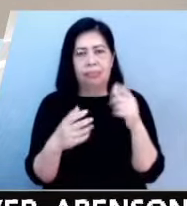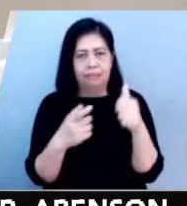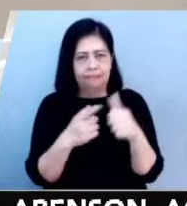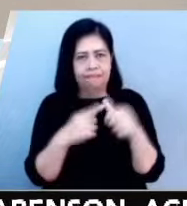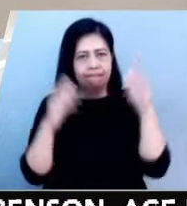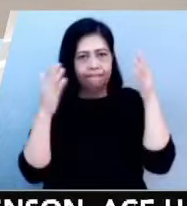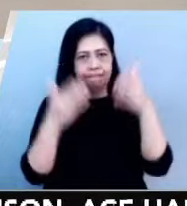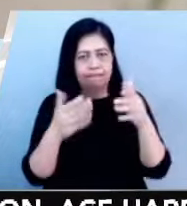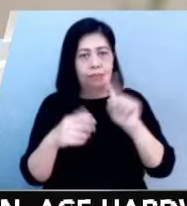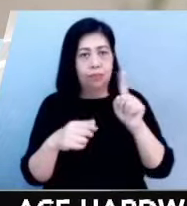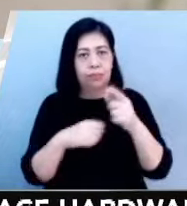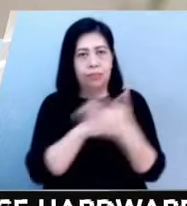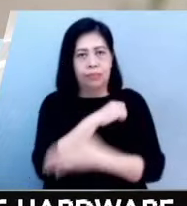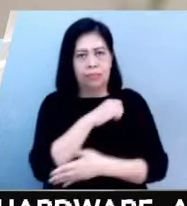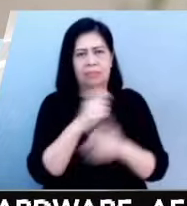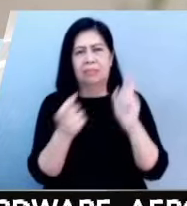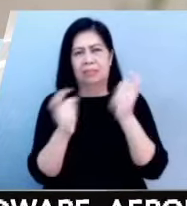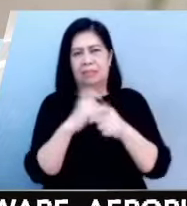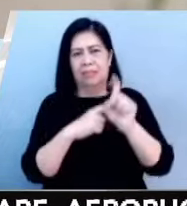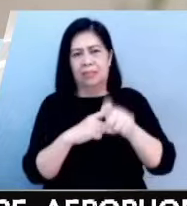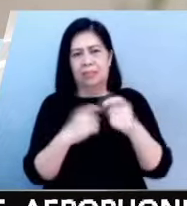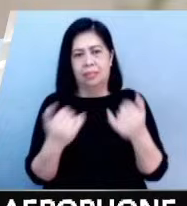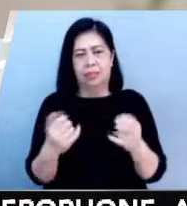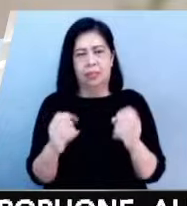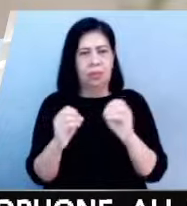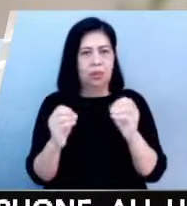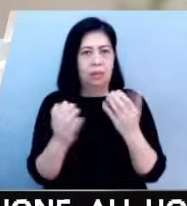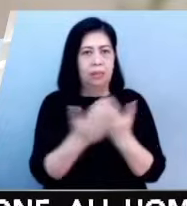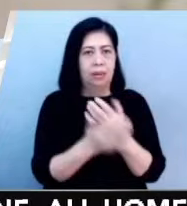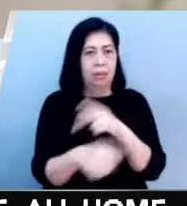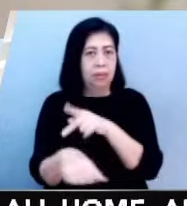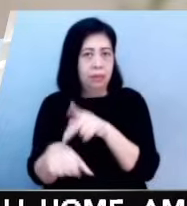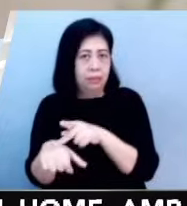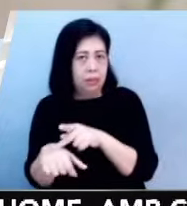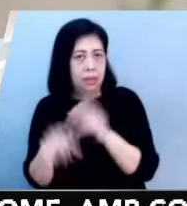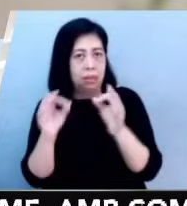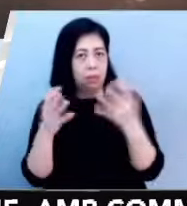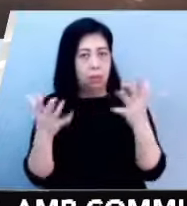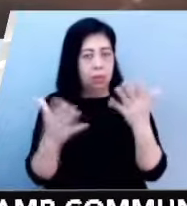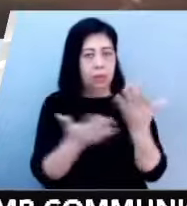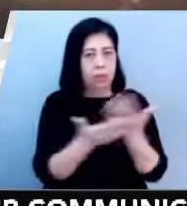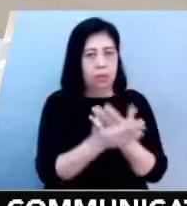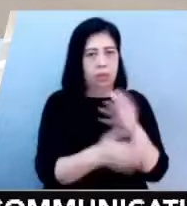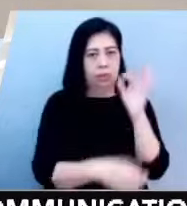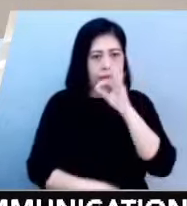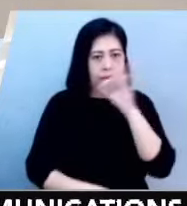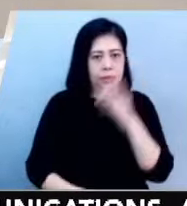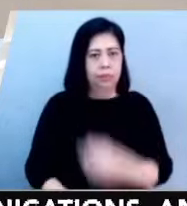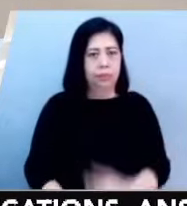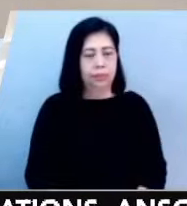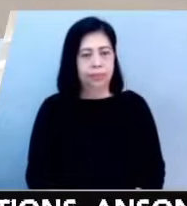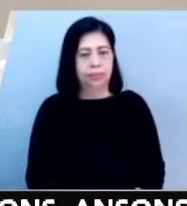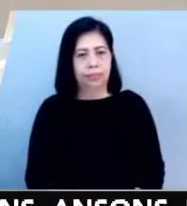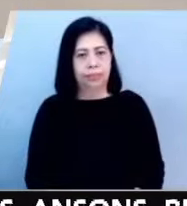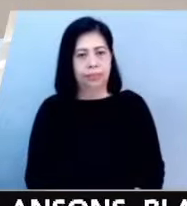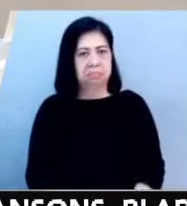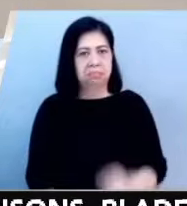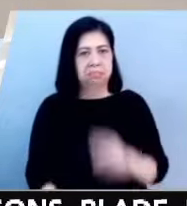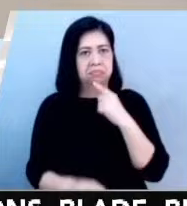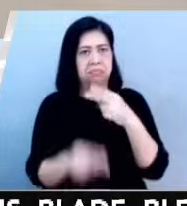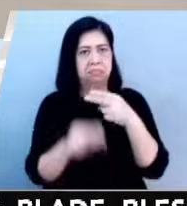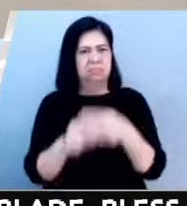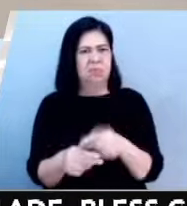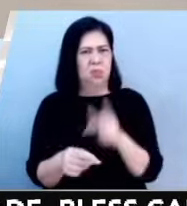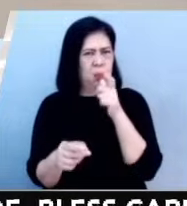bayan. Magbago na tayo dahil walang bagong Pilipinas kung walang bagong Pilipino. Walang binanggit ang Pangulo kung sino